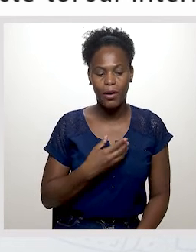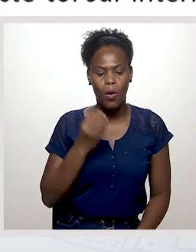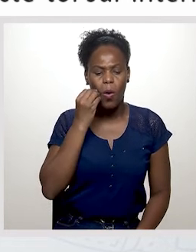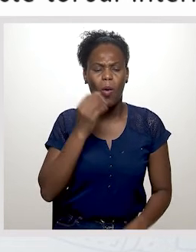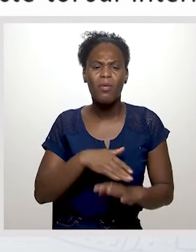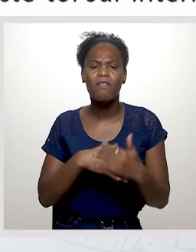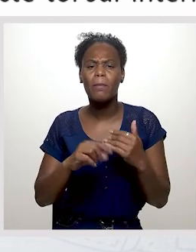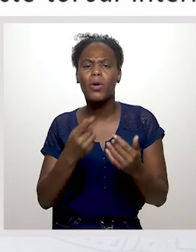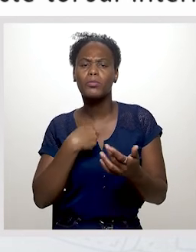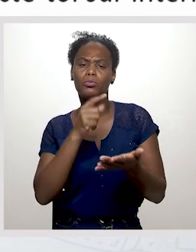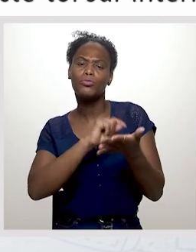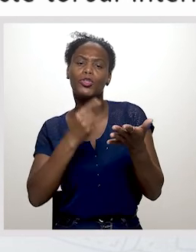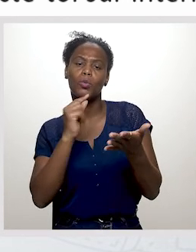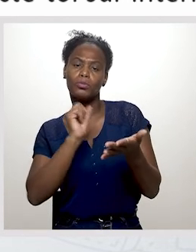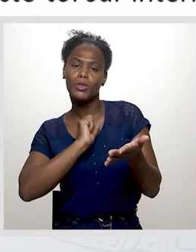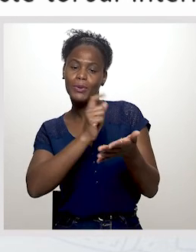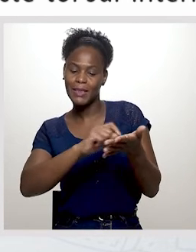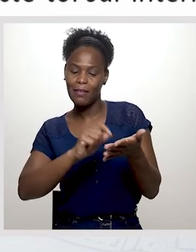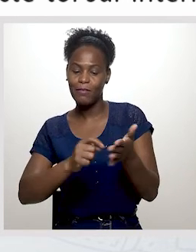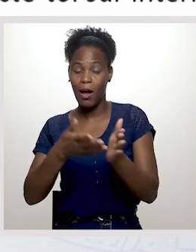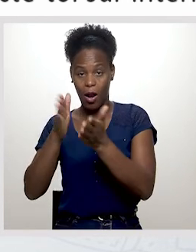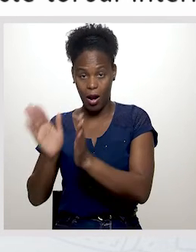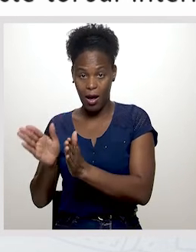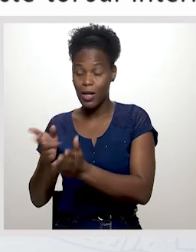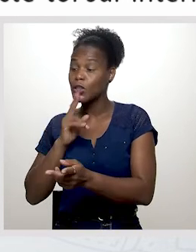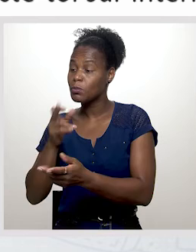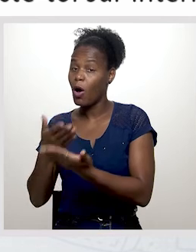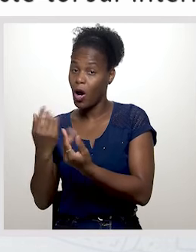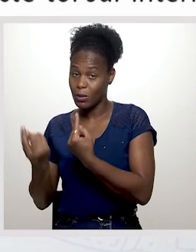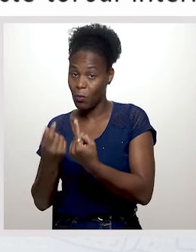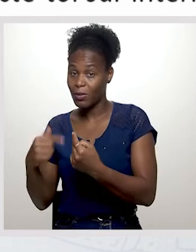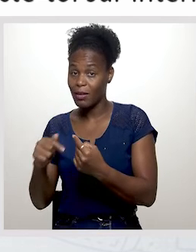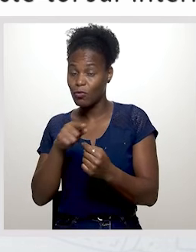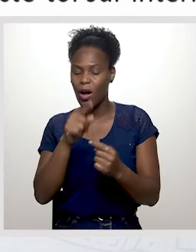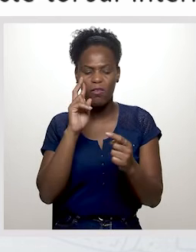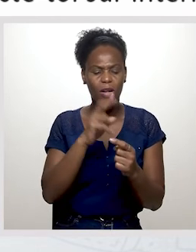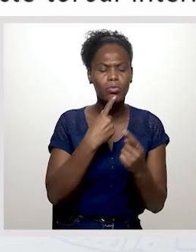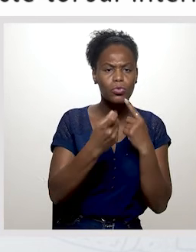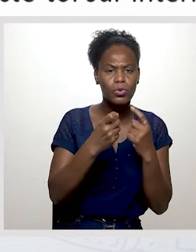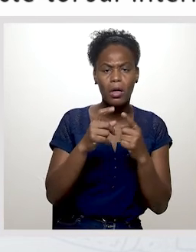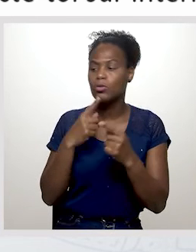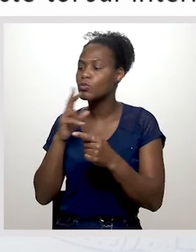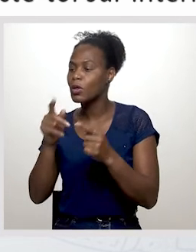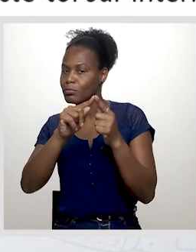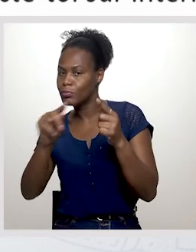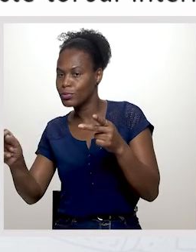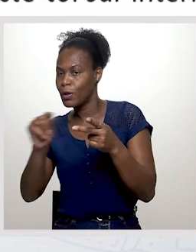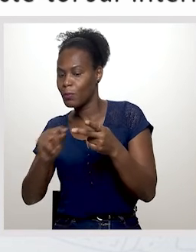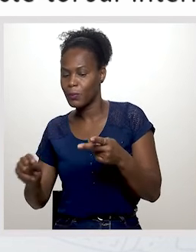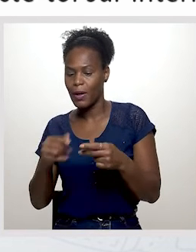pour m'inscrire? À droite, tu as quelques réponses et tu vas les associer avec les questions.